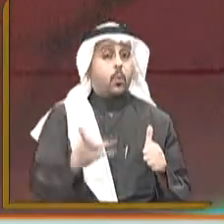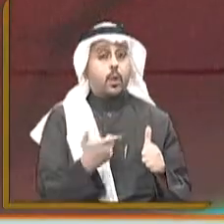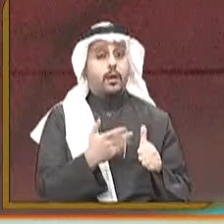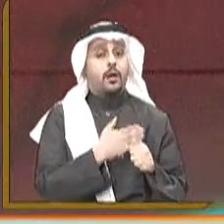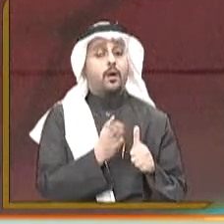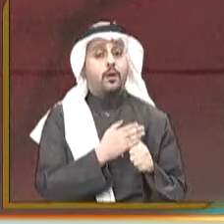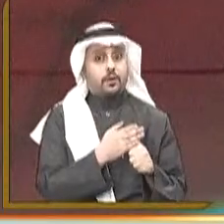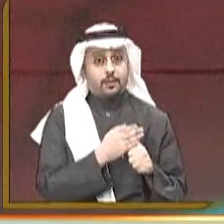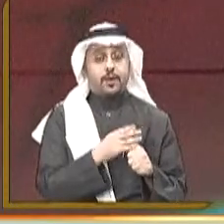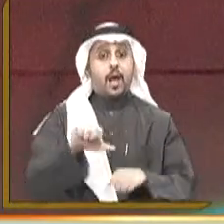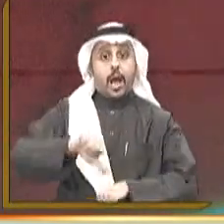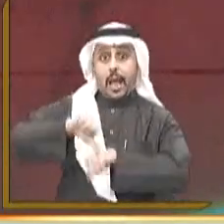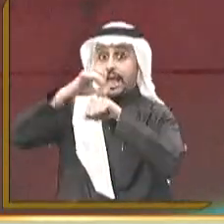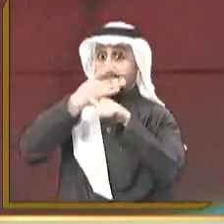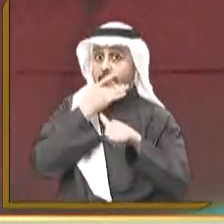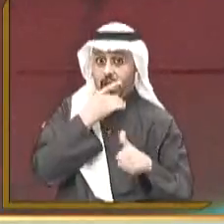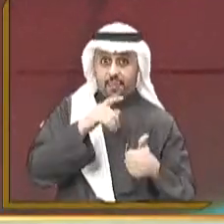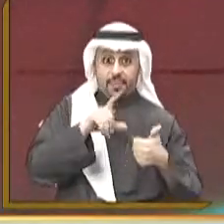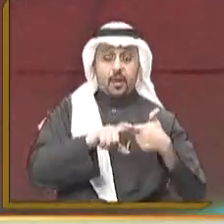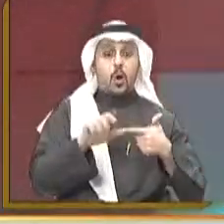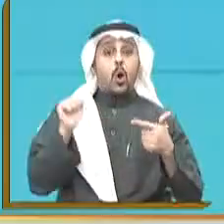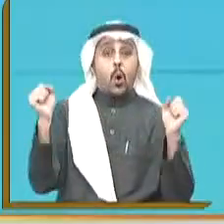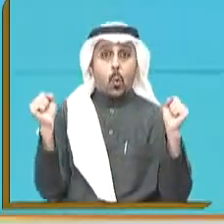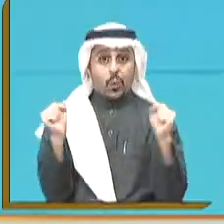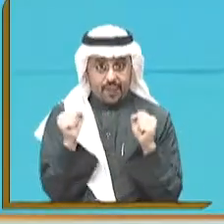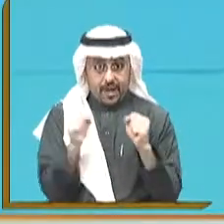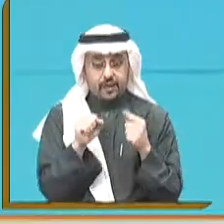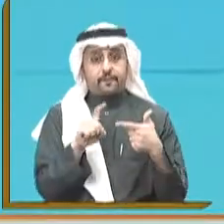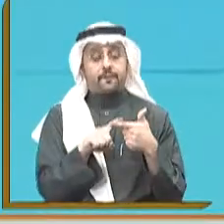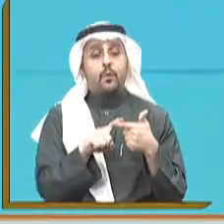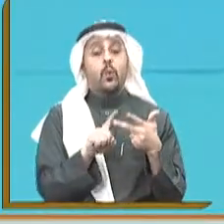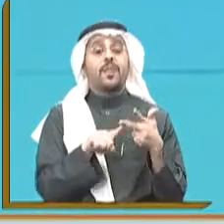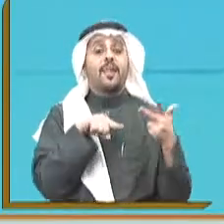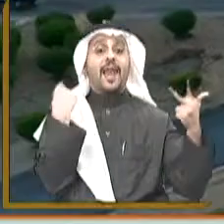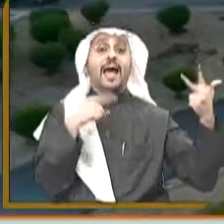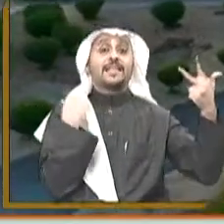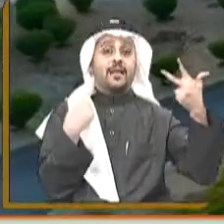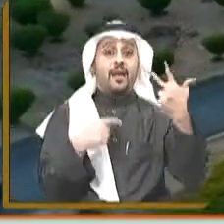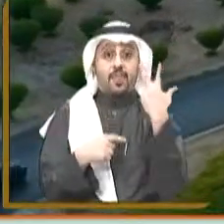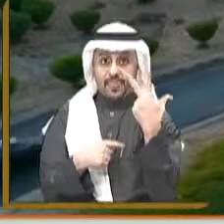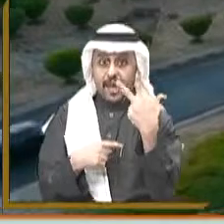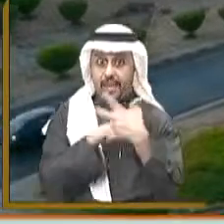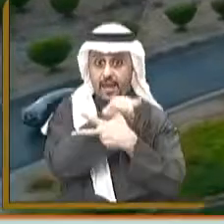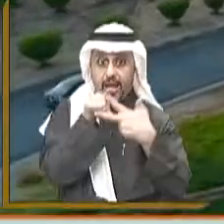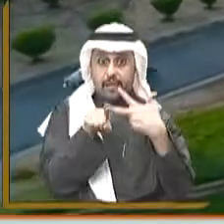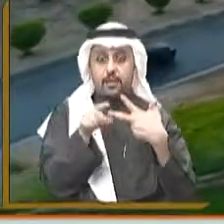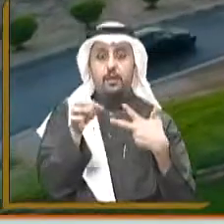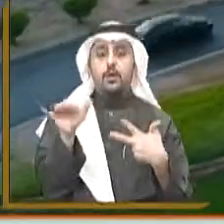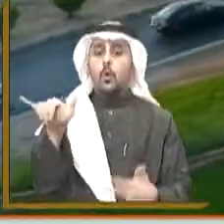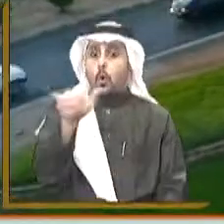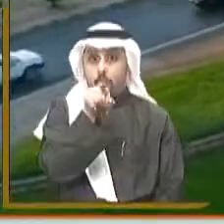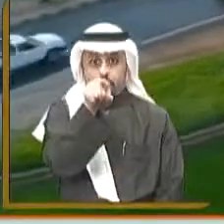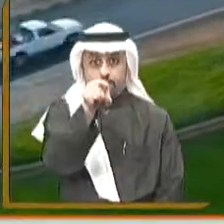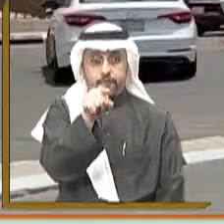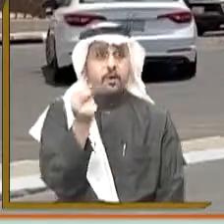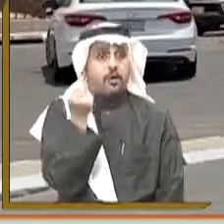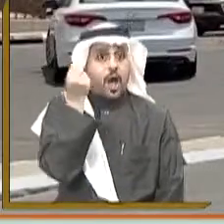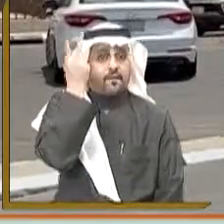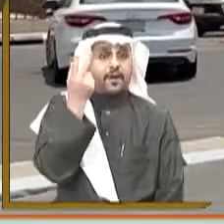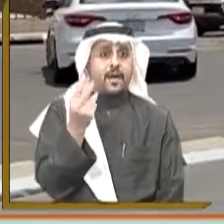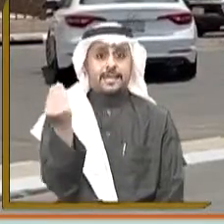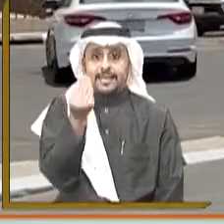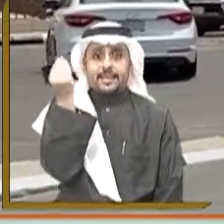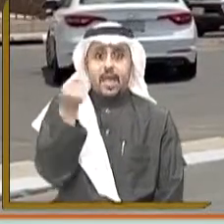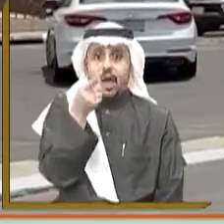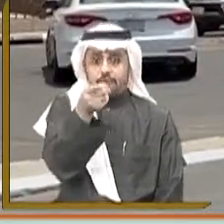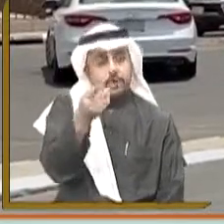تشمل كل من العاصمة الرياض والطائف والأحساء، وذلك سعيا منها لتحفيز رواد الأعمال المبتكرين في قطاع السياحة في